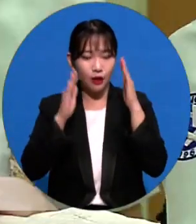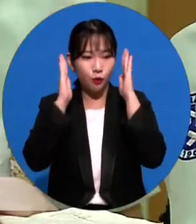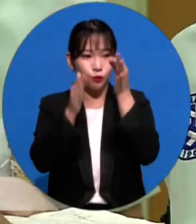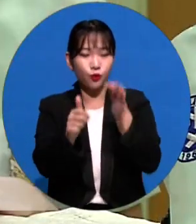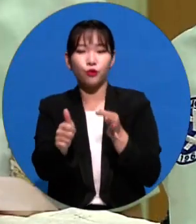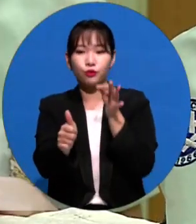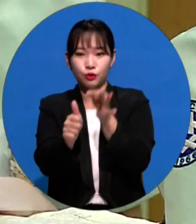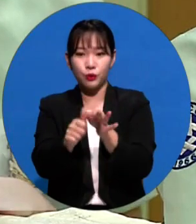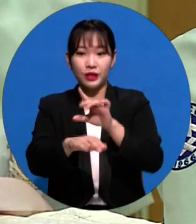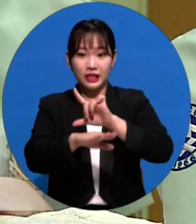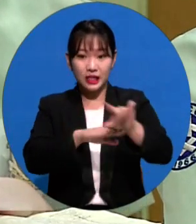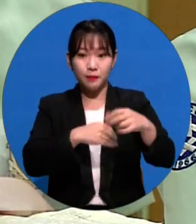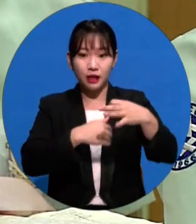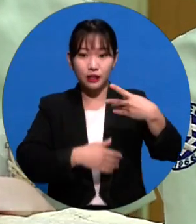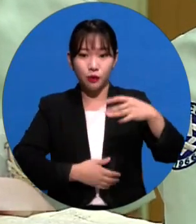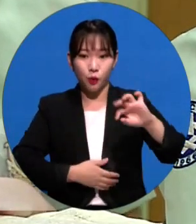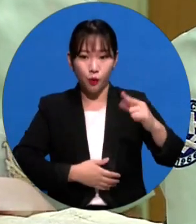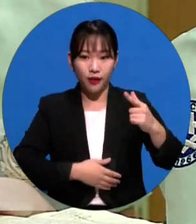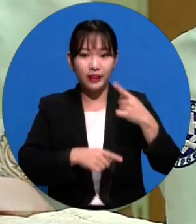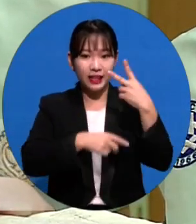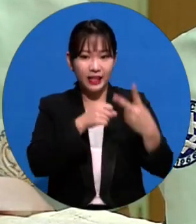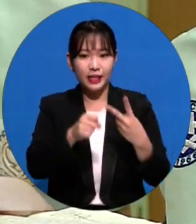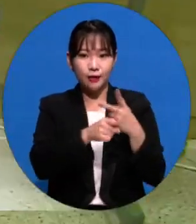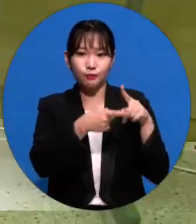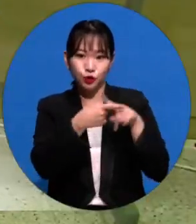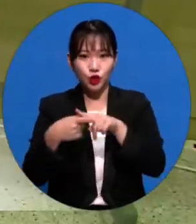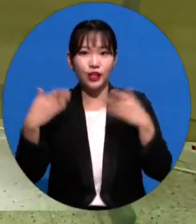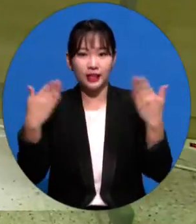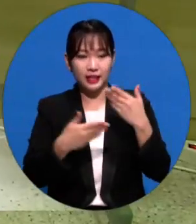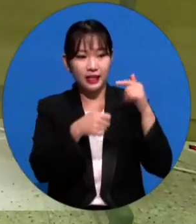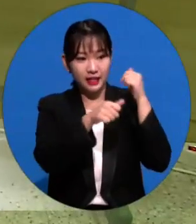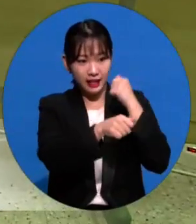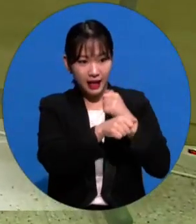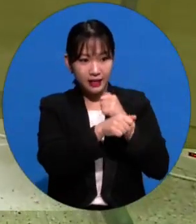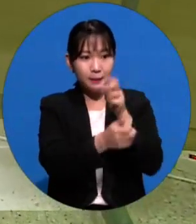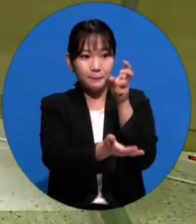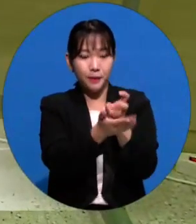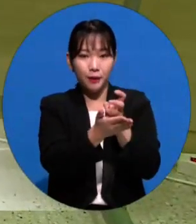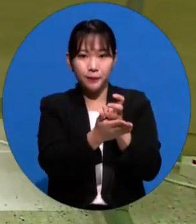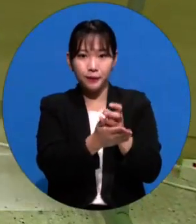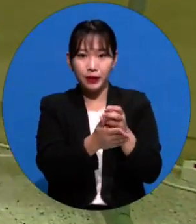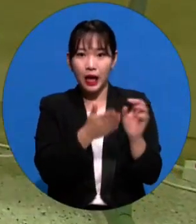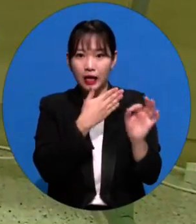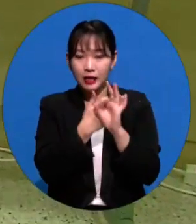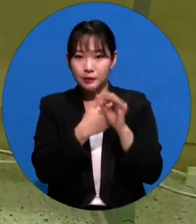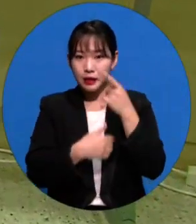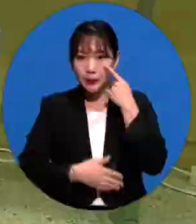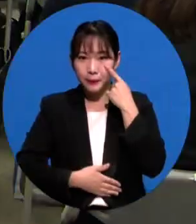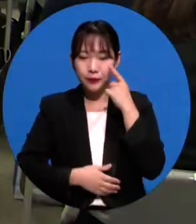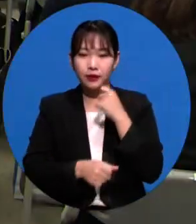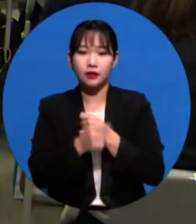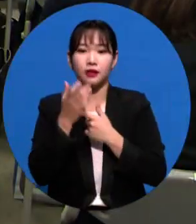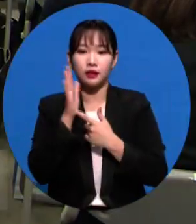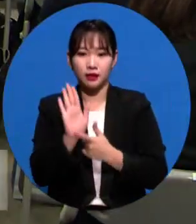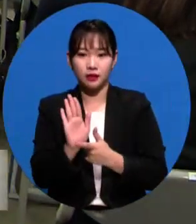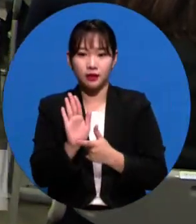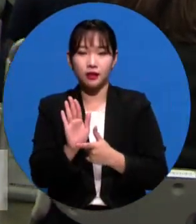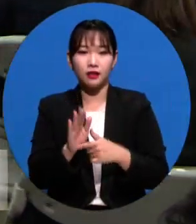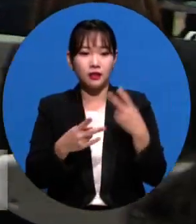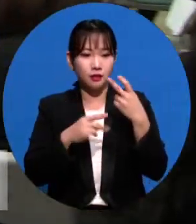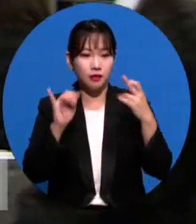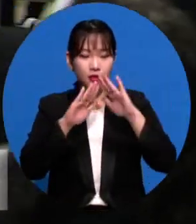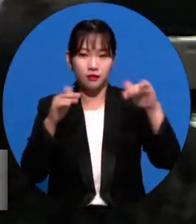주고 지방의료원에서 2년 의무복무를 하도록 하는 장학제도를 시범 실시하겠다고 답했습니다.